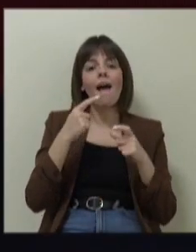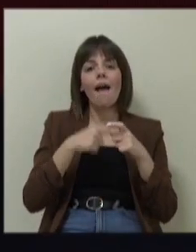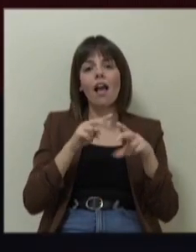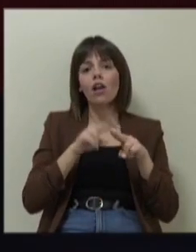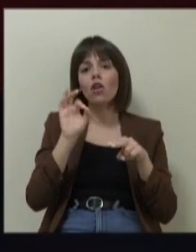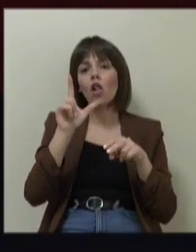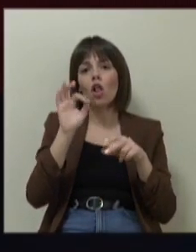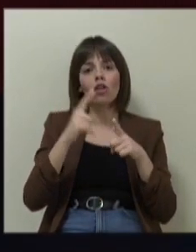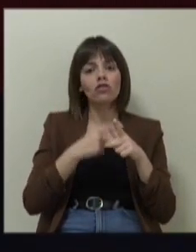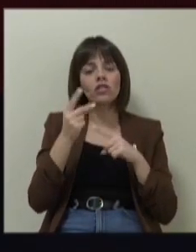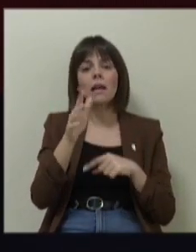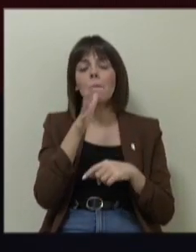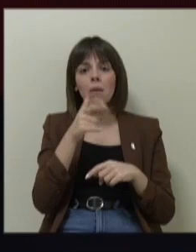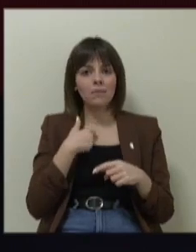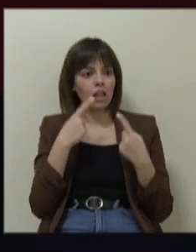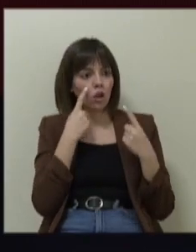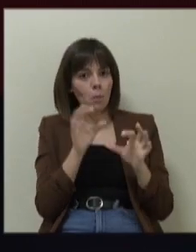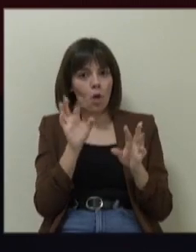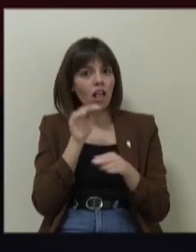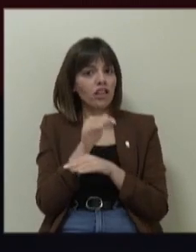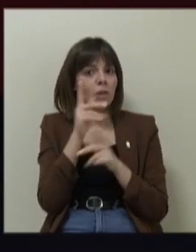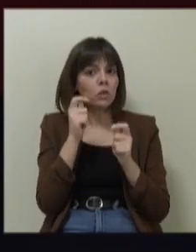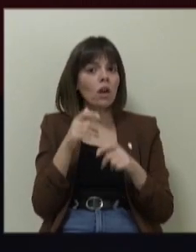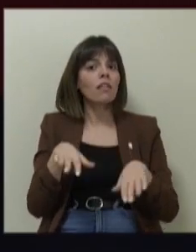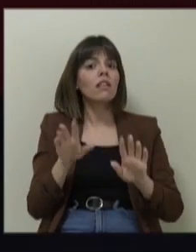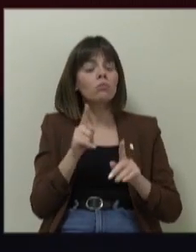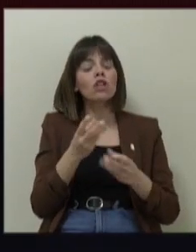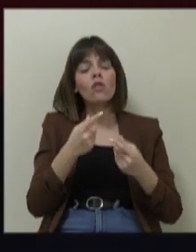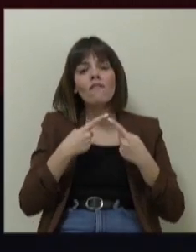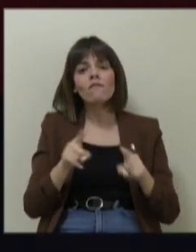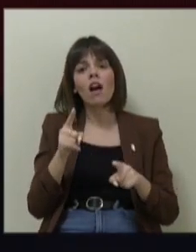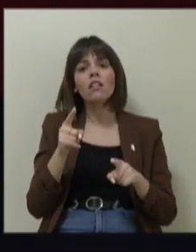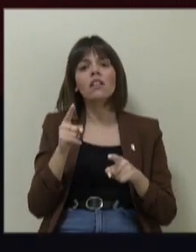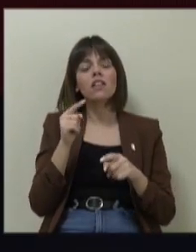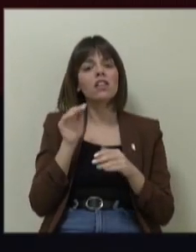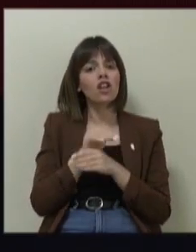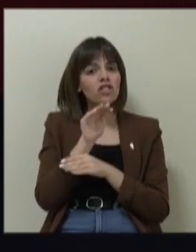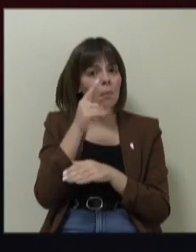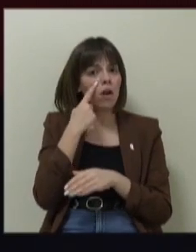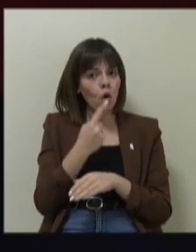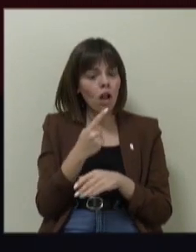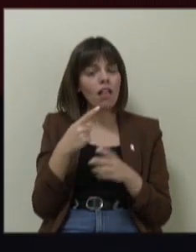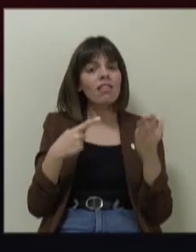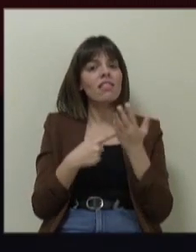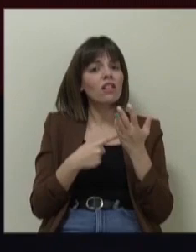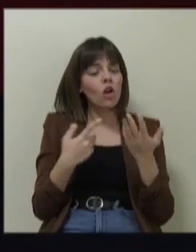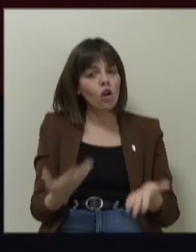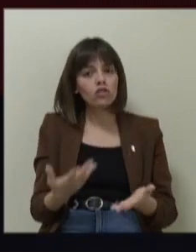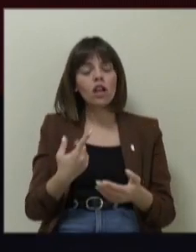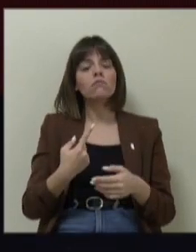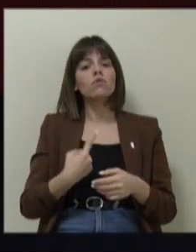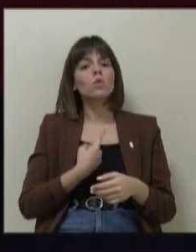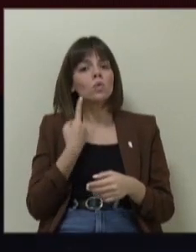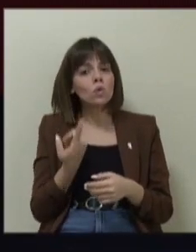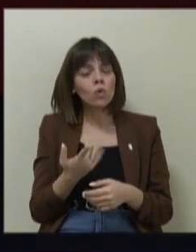bize gösteriyor ki böyle yaşamak zorunda değiliz. Bundan çok daha farklı bir hayatı sürebilecek teknolojiye de, duyguya